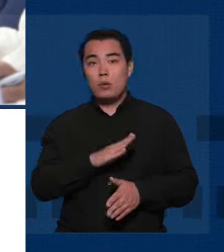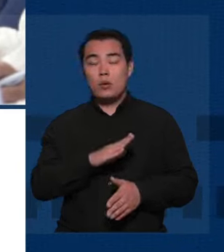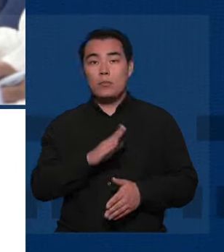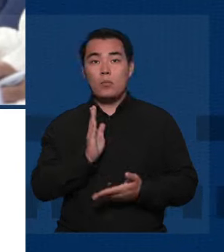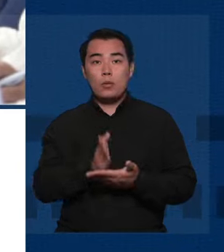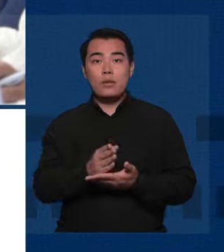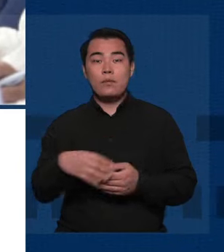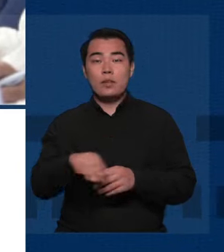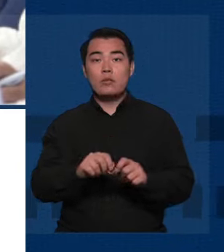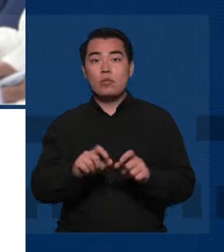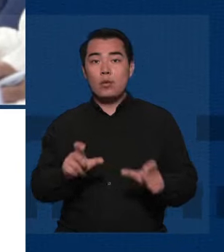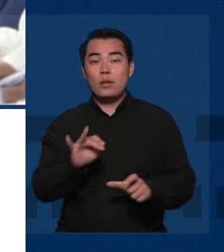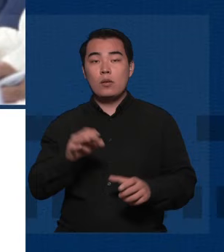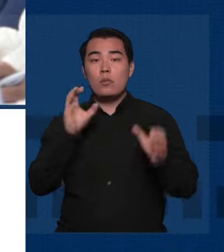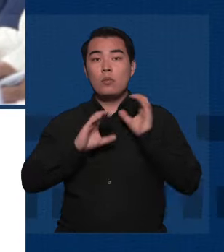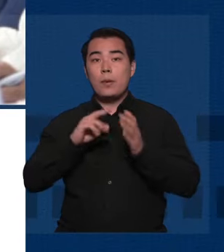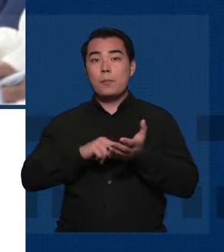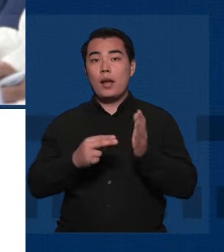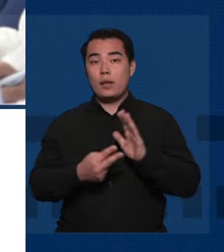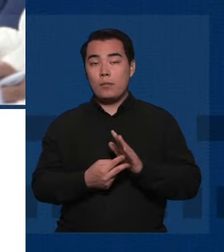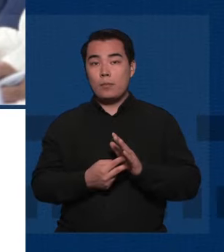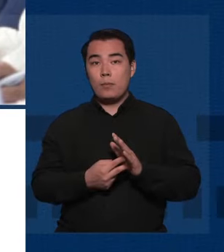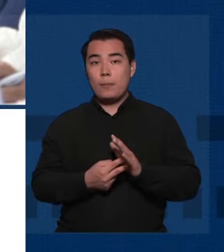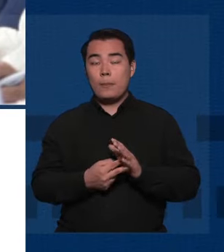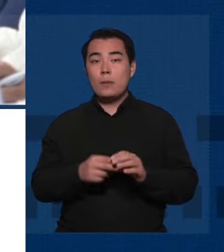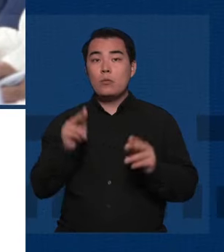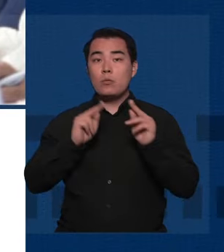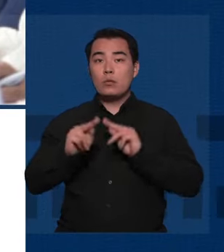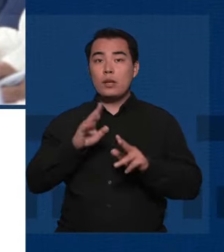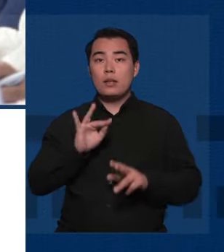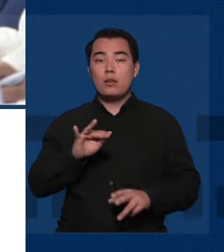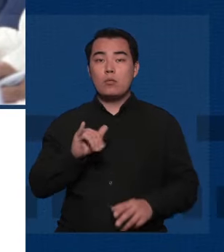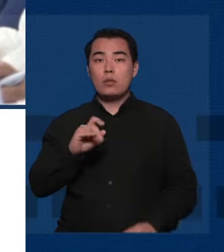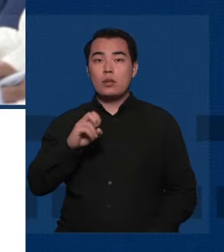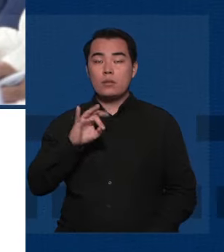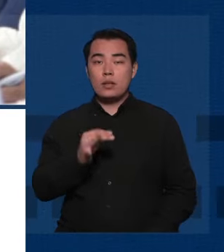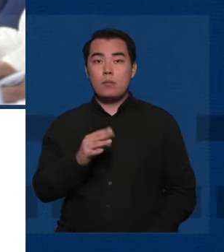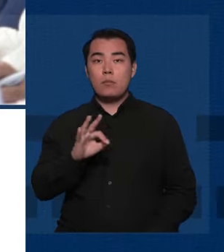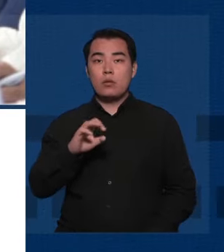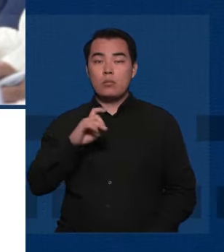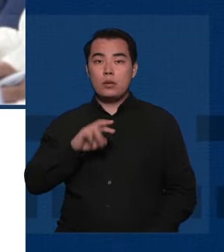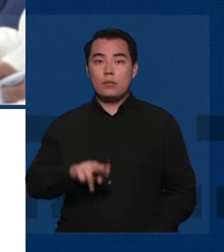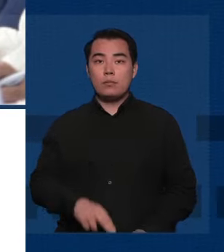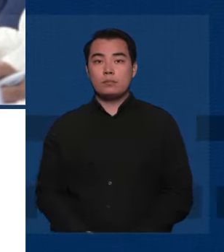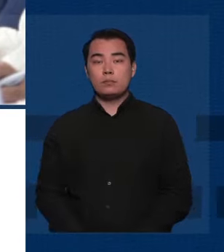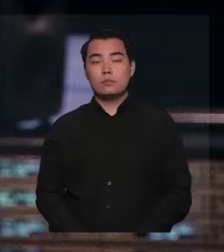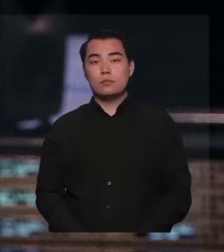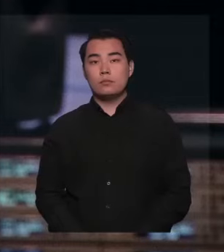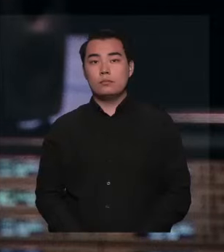основой для всех школьных и университетских программ, учебников и учебных пособий.